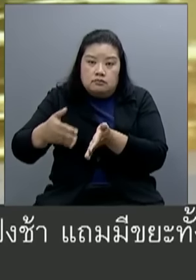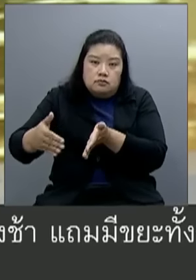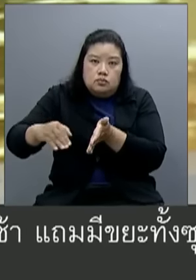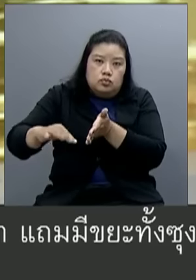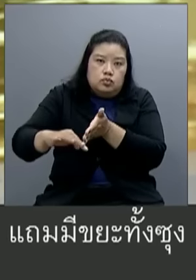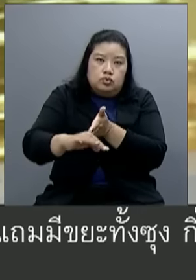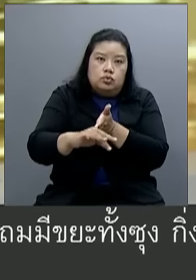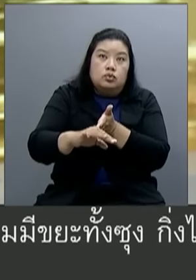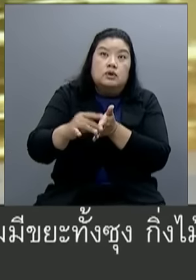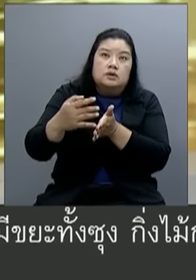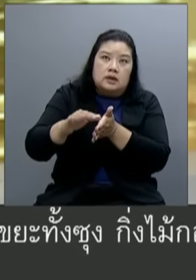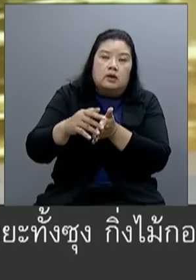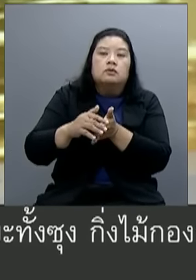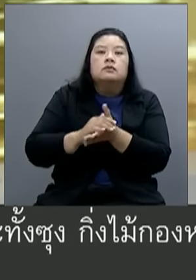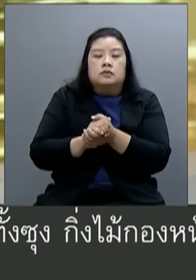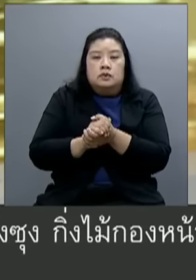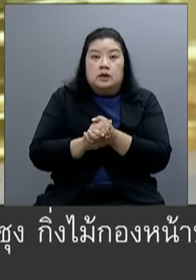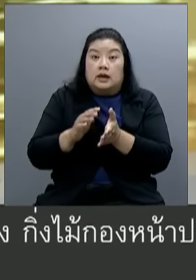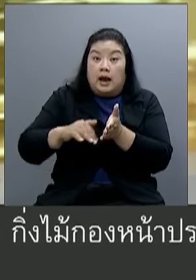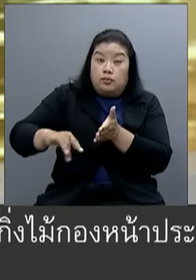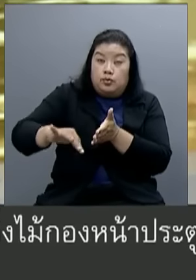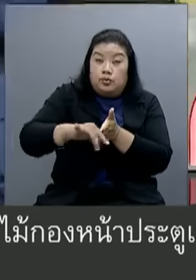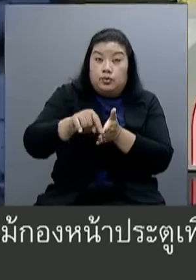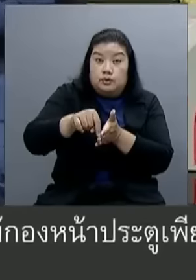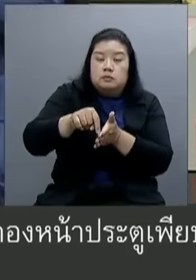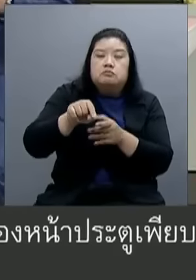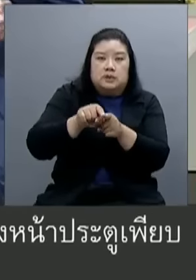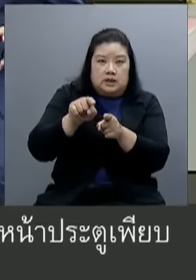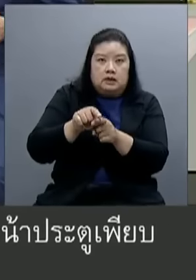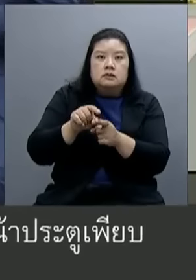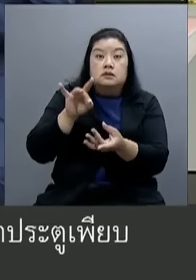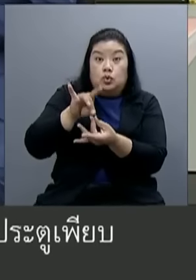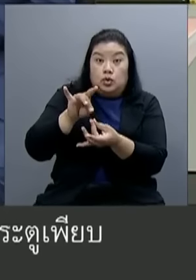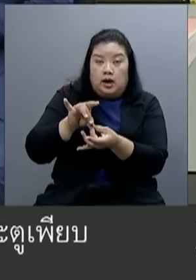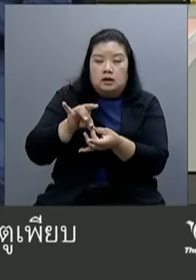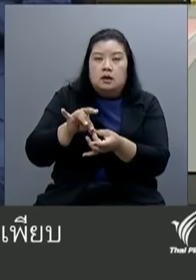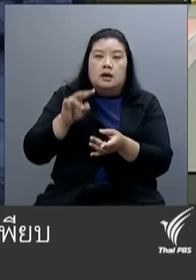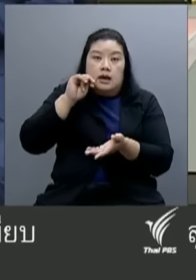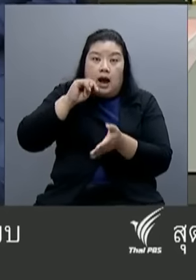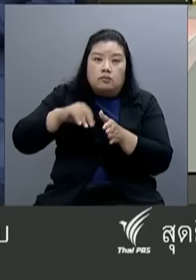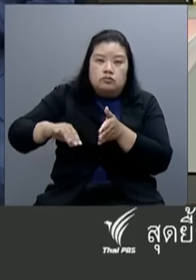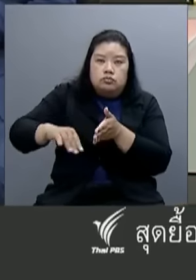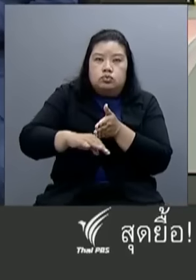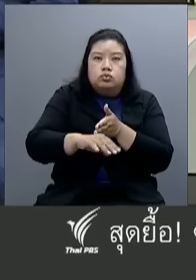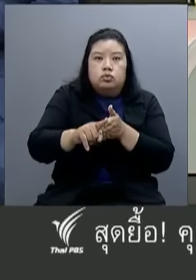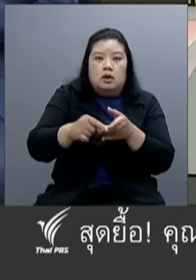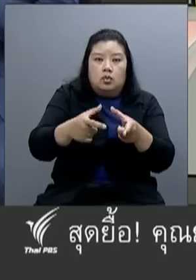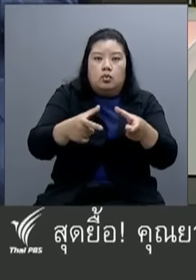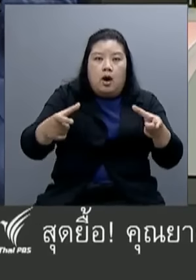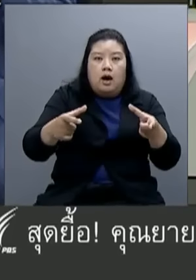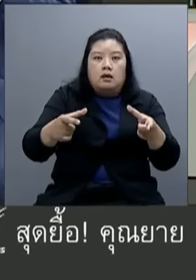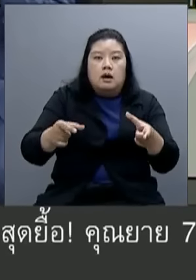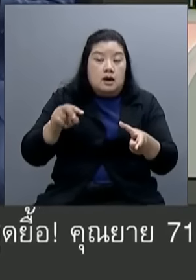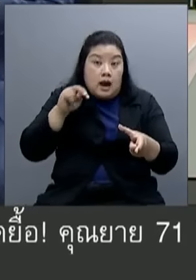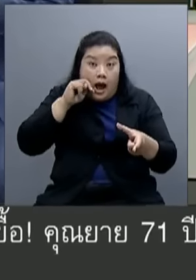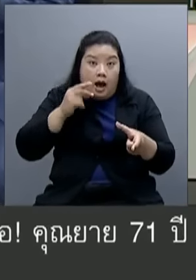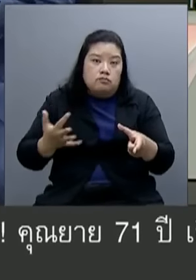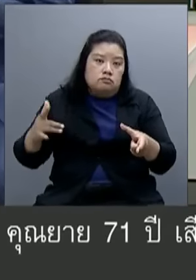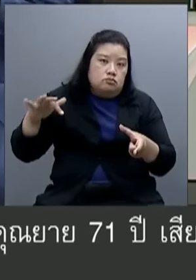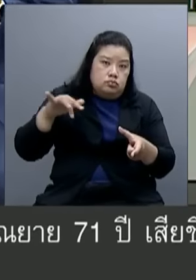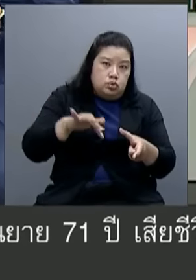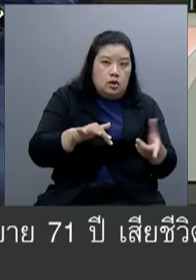ครับที่คันดินพันธลายนะครับก็น้ำในส่วนนี้ครับมุ่งหน้าเข้าไปสู่ทุ่งทะเลหลวงนะครับก็ทุ่งทะเลห